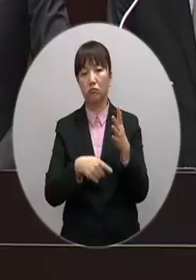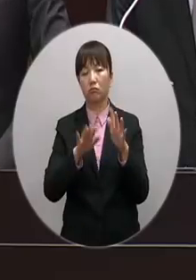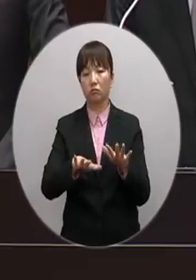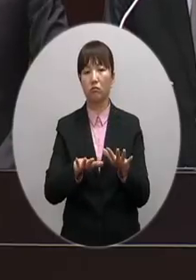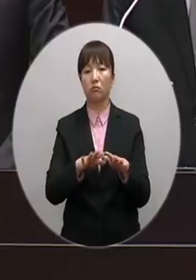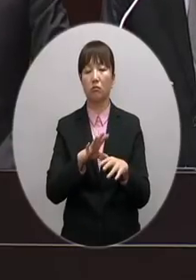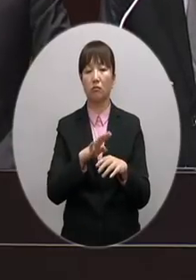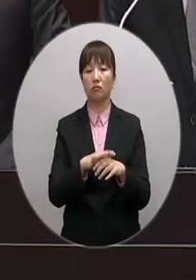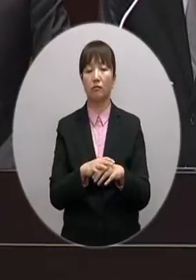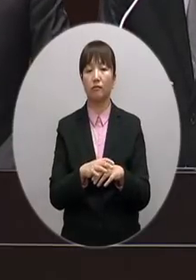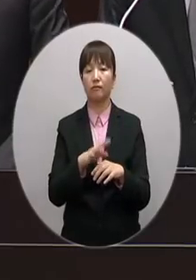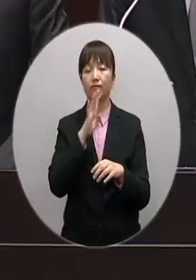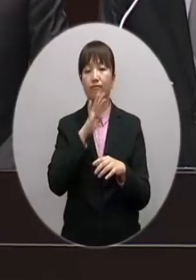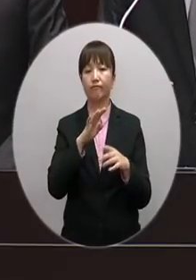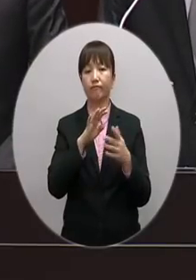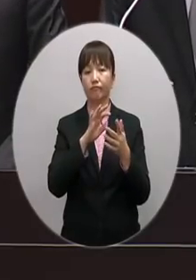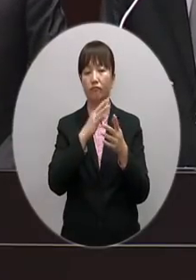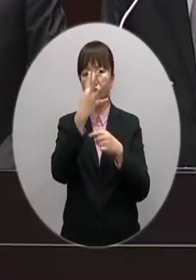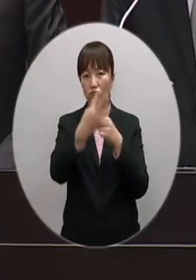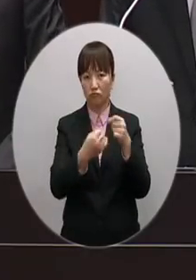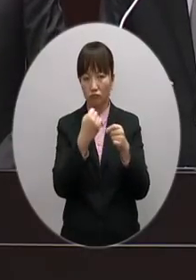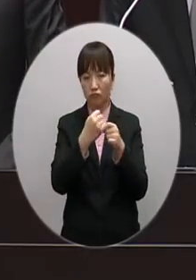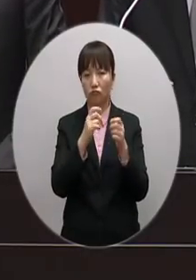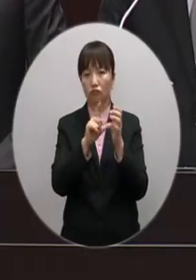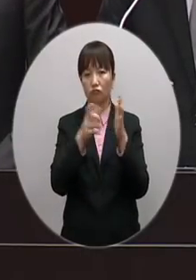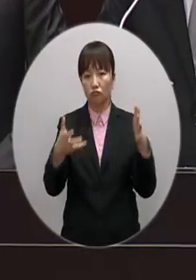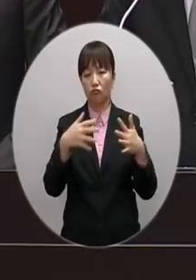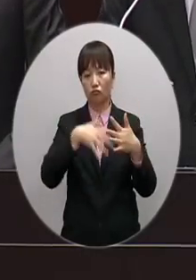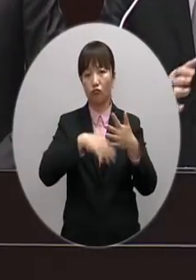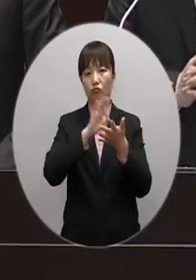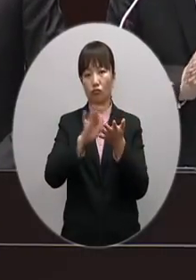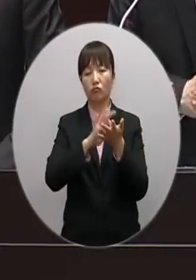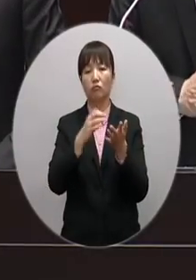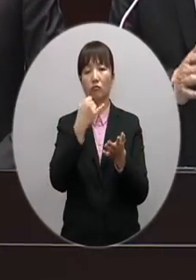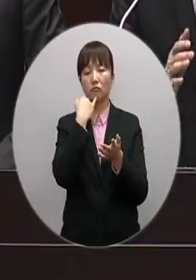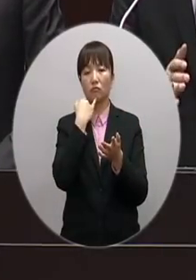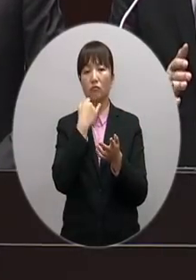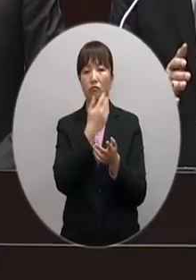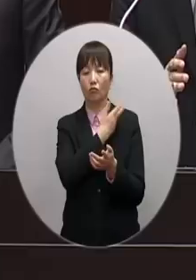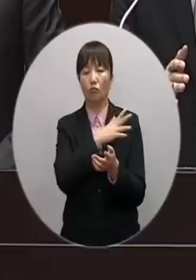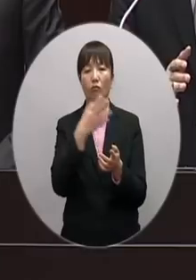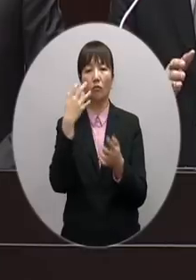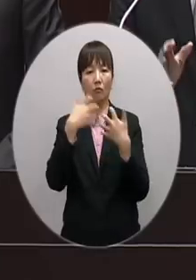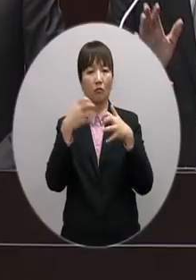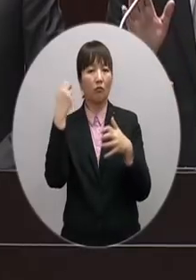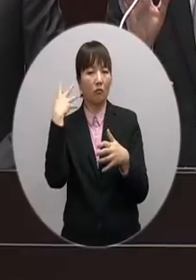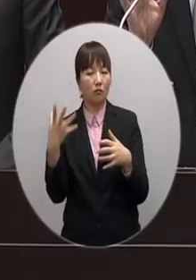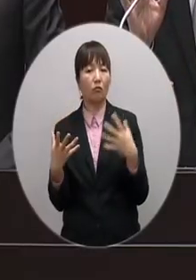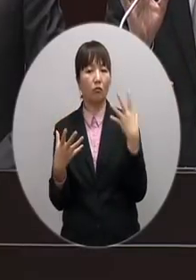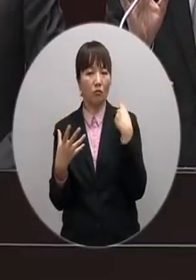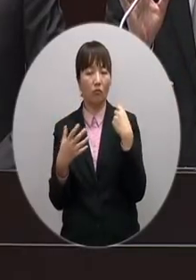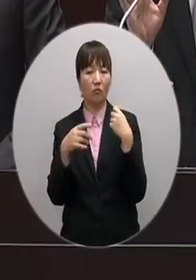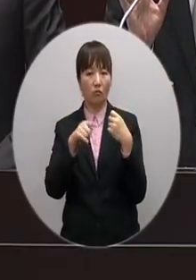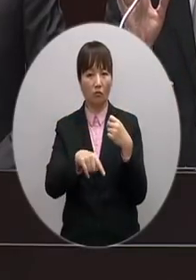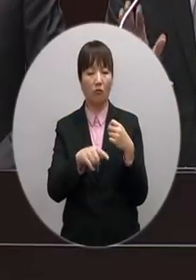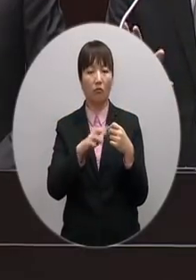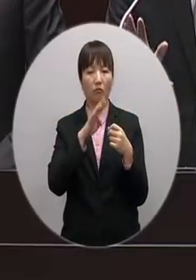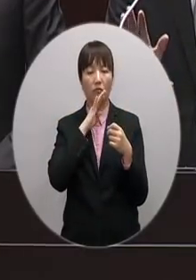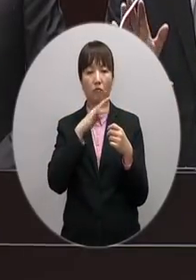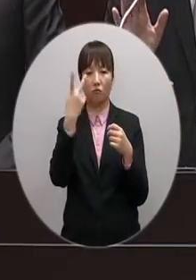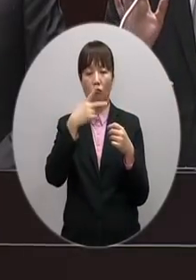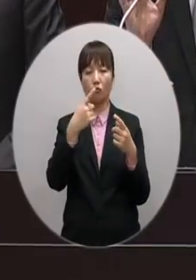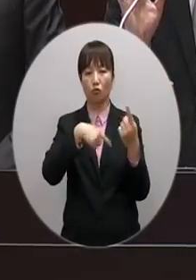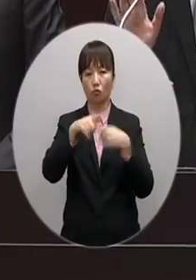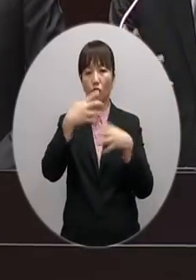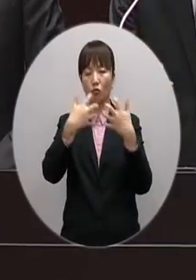还在那个使用的年限范围内啊，不管是新的旧的，当它